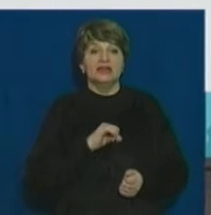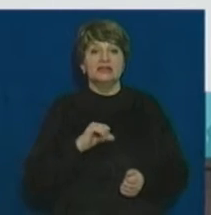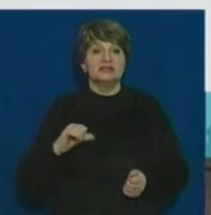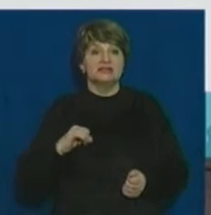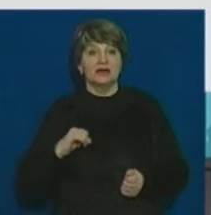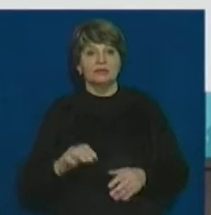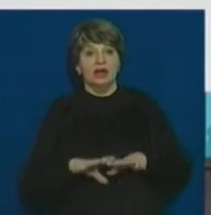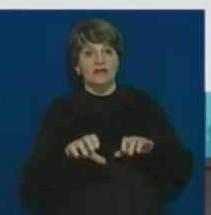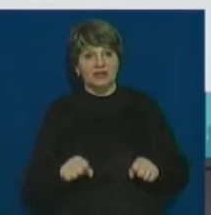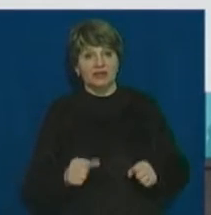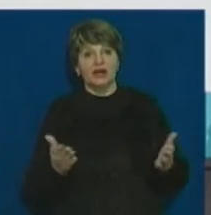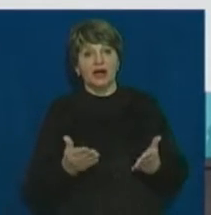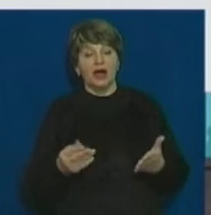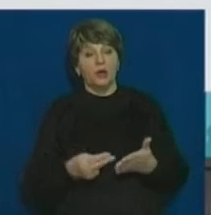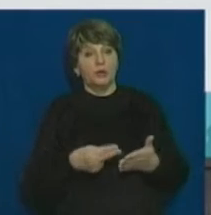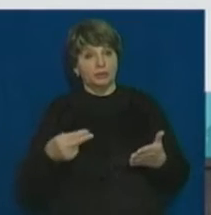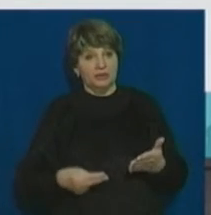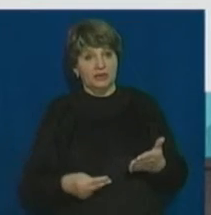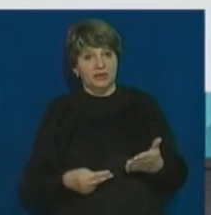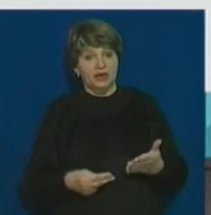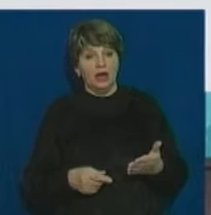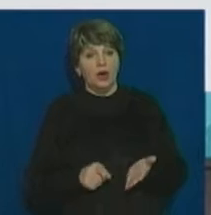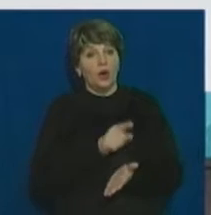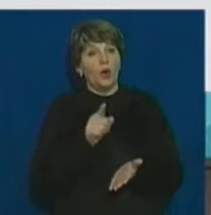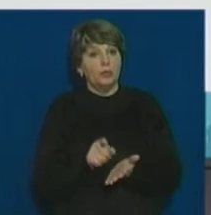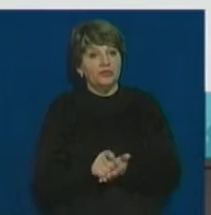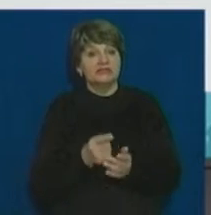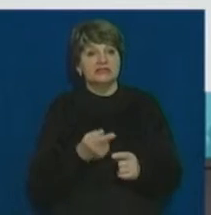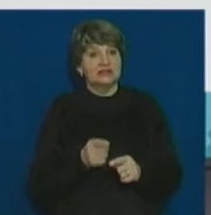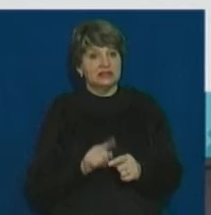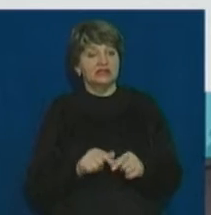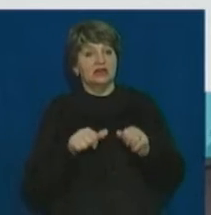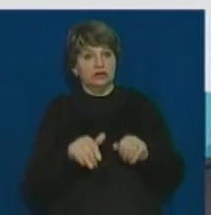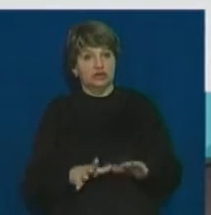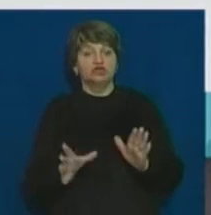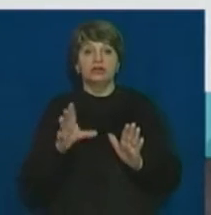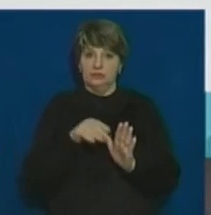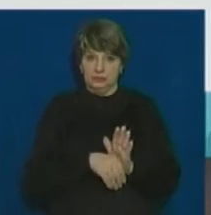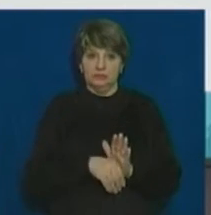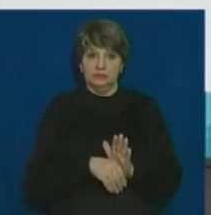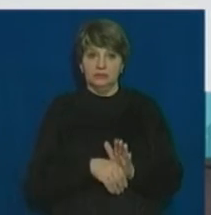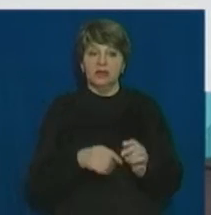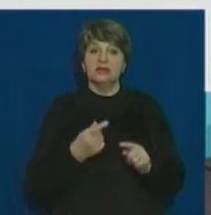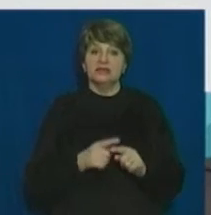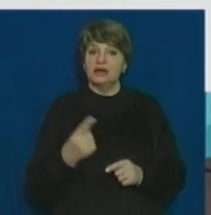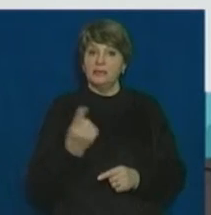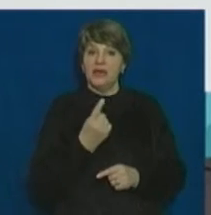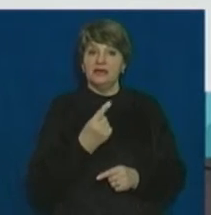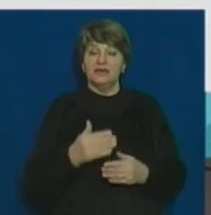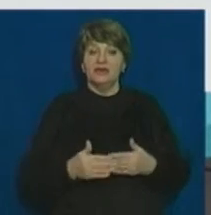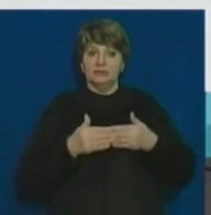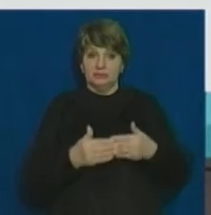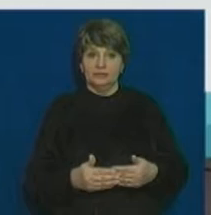влади, який його підписує, зобов'язується це рішення втілити. Тобто, це перший крок. Через